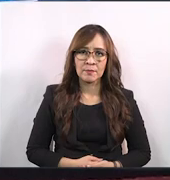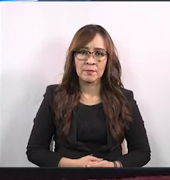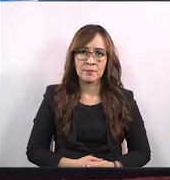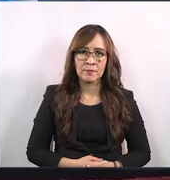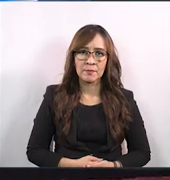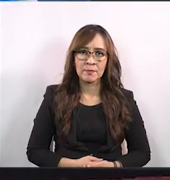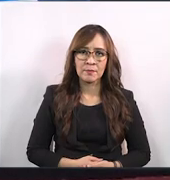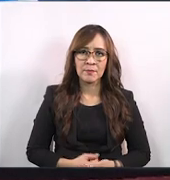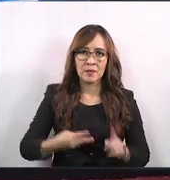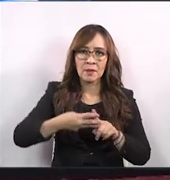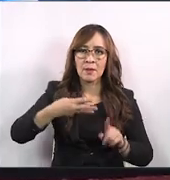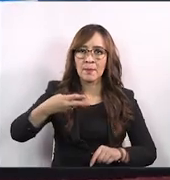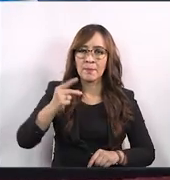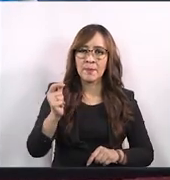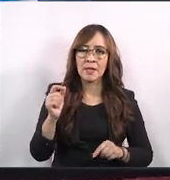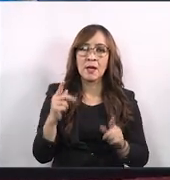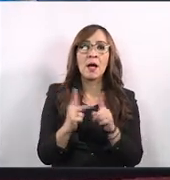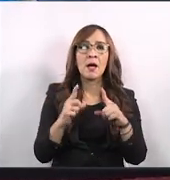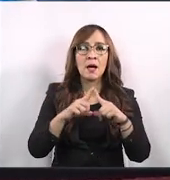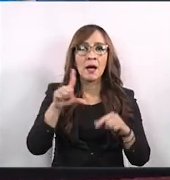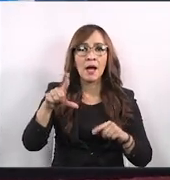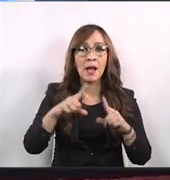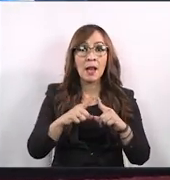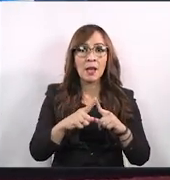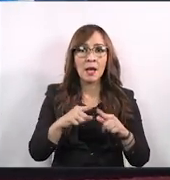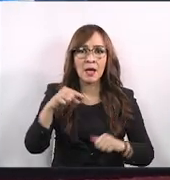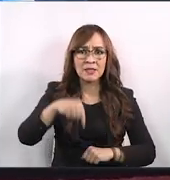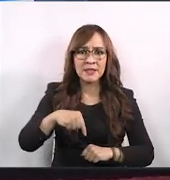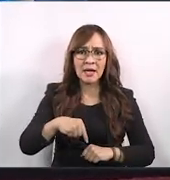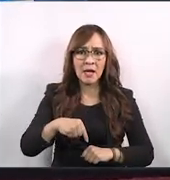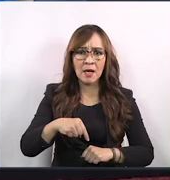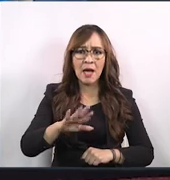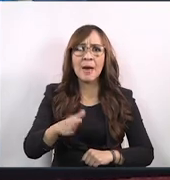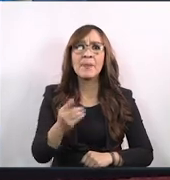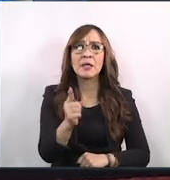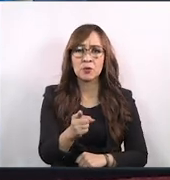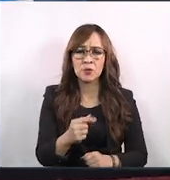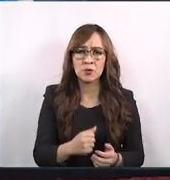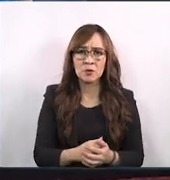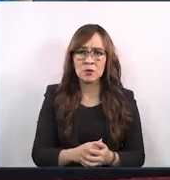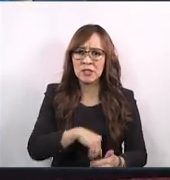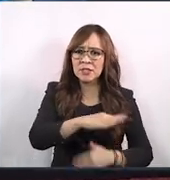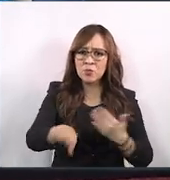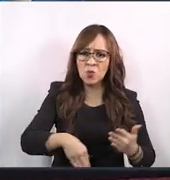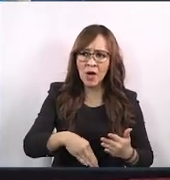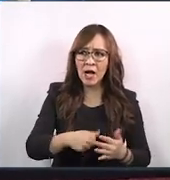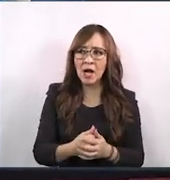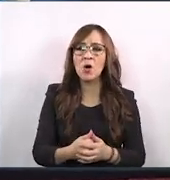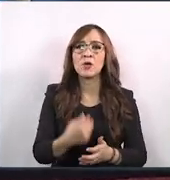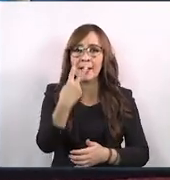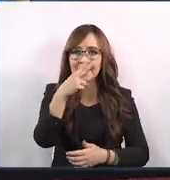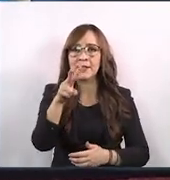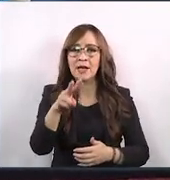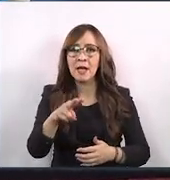Hai apa itu berhala modern Hai segala sesuatu yang kelihatannya nikmat segala sesuatu yang kelihatannya menyenangkan segala sesuatu yang